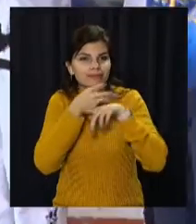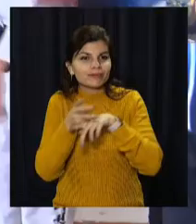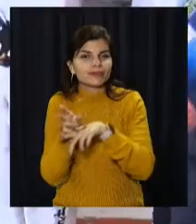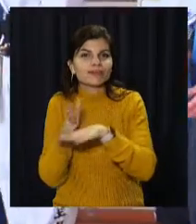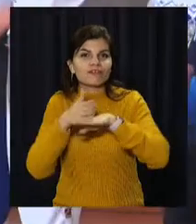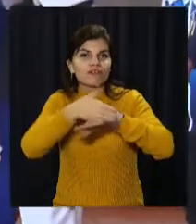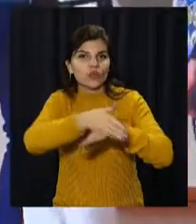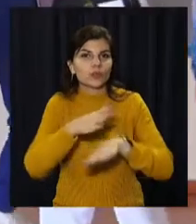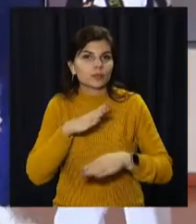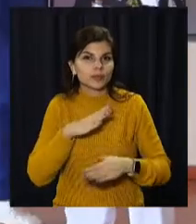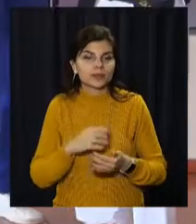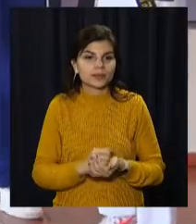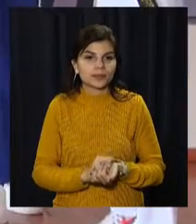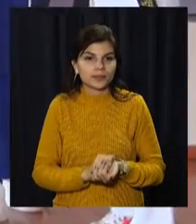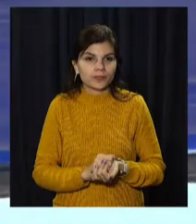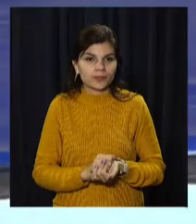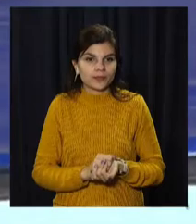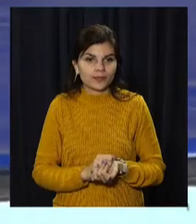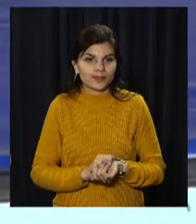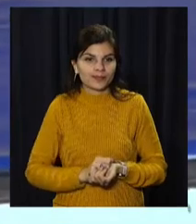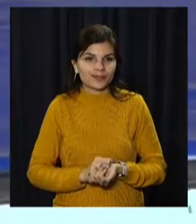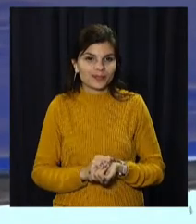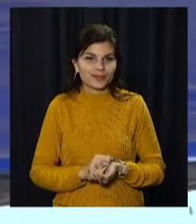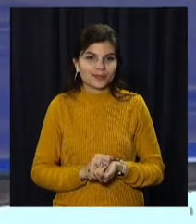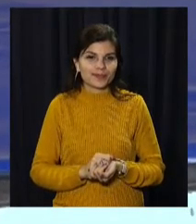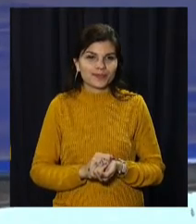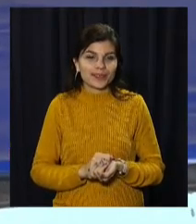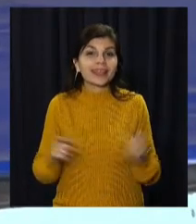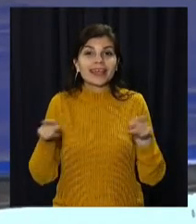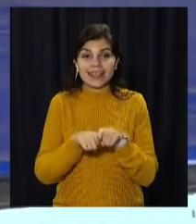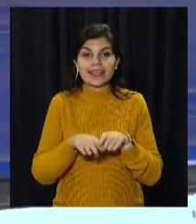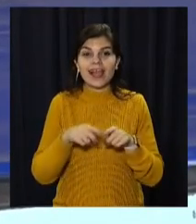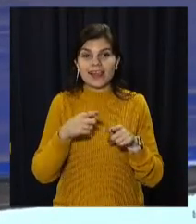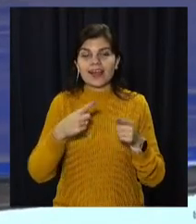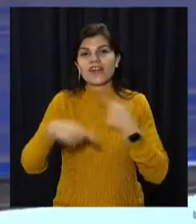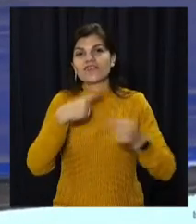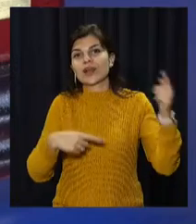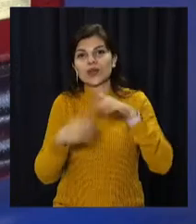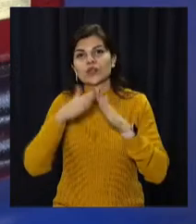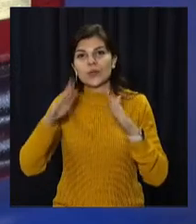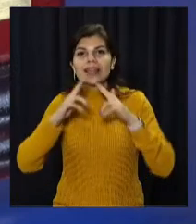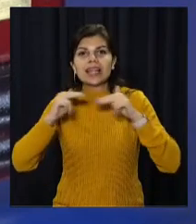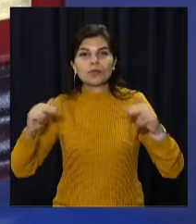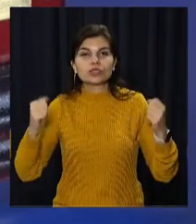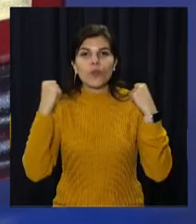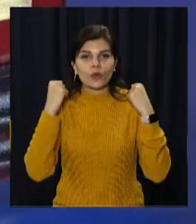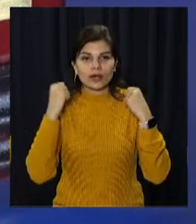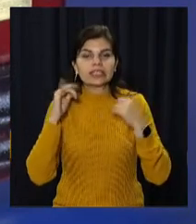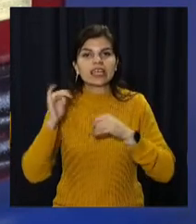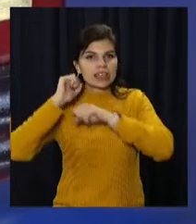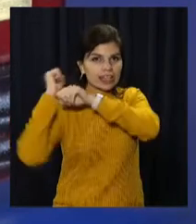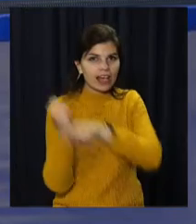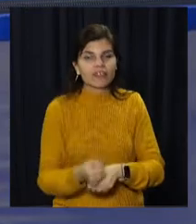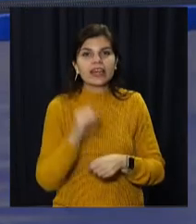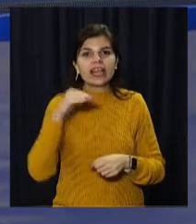Так тріумфально повернулися додому дніпровські спортсмени з таеквондо ІТФ. 2 кубки і 32 медалі різного гатунку.